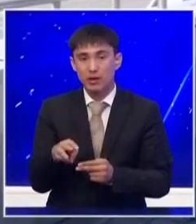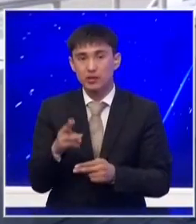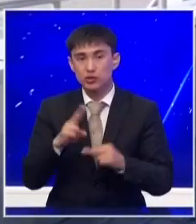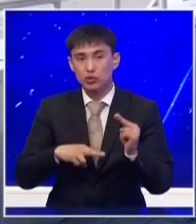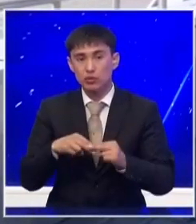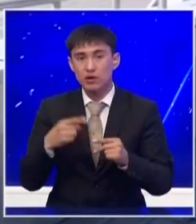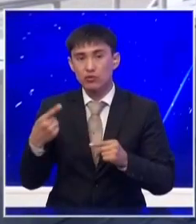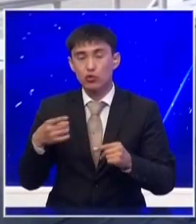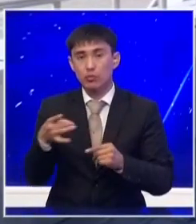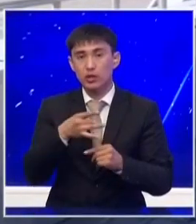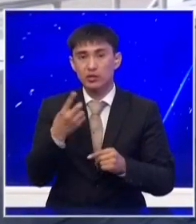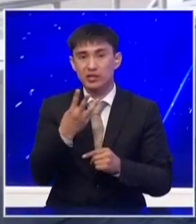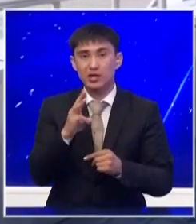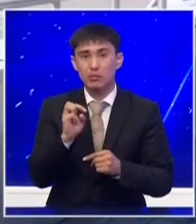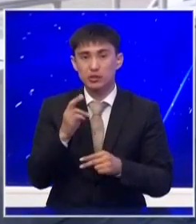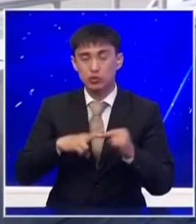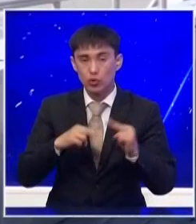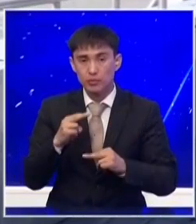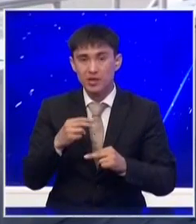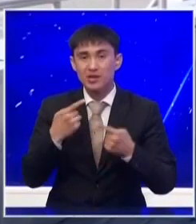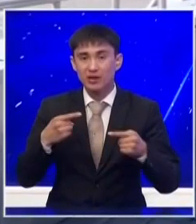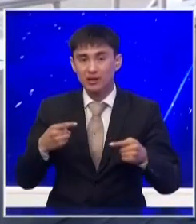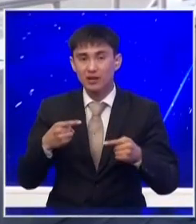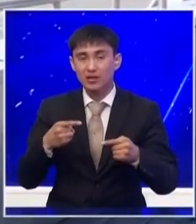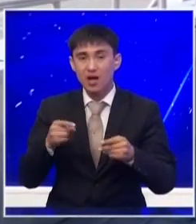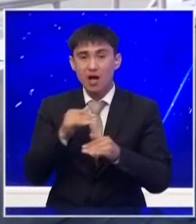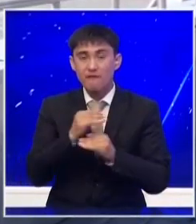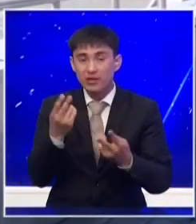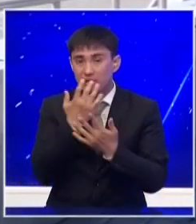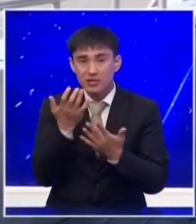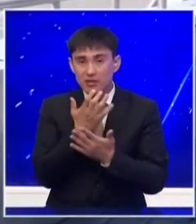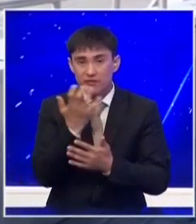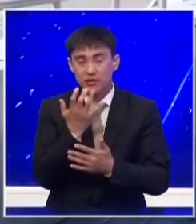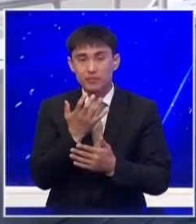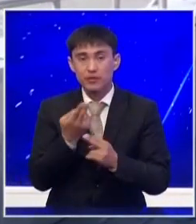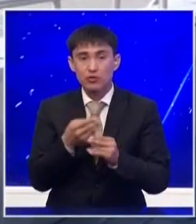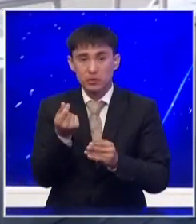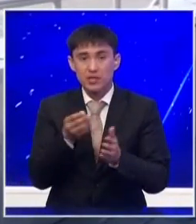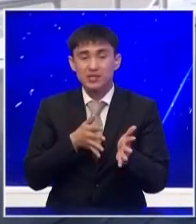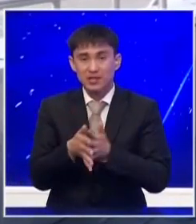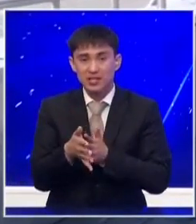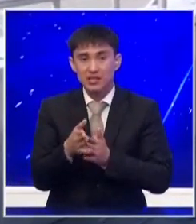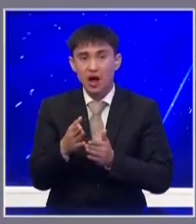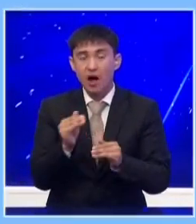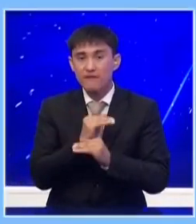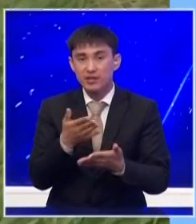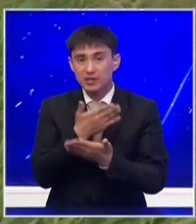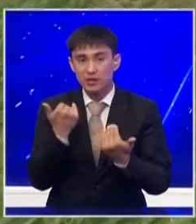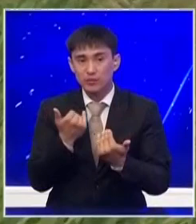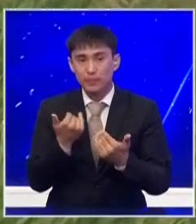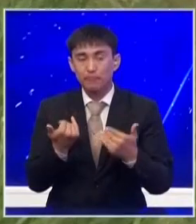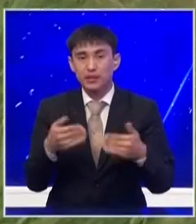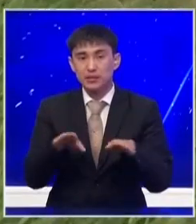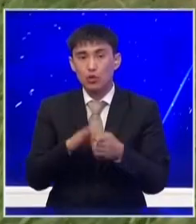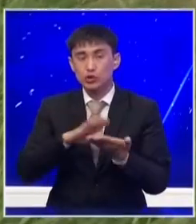строим, в этом районе 3 километра строим и так далее. То есть эффекта мы не видим. Вроде бы деньги затрачены, а эффекта нет. С такой